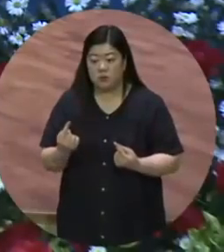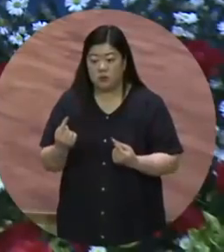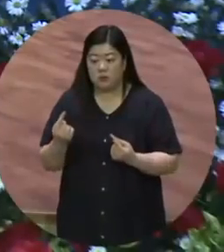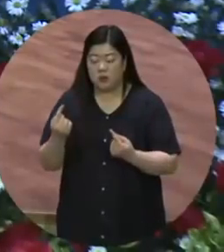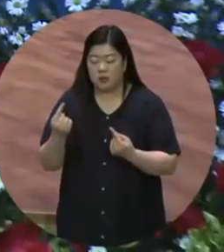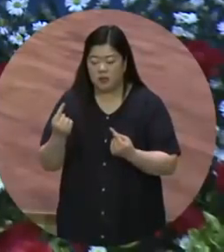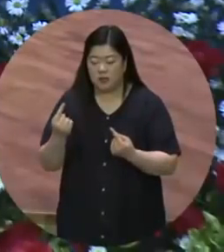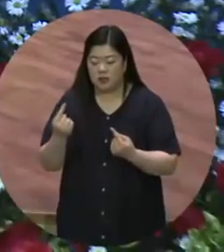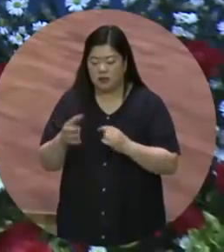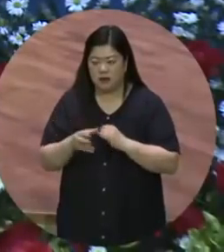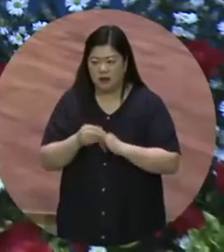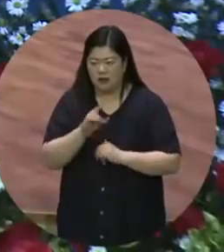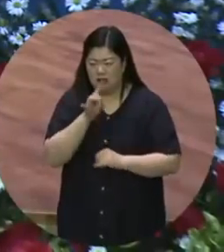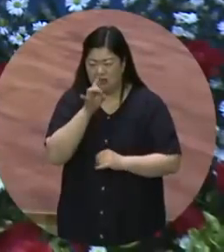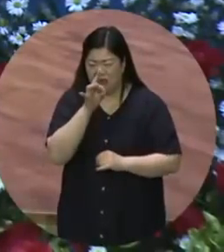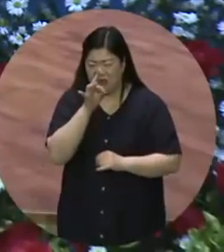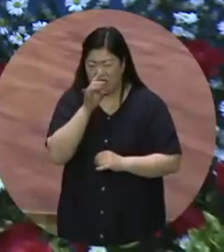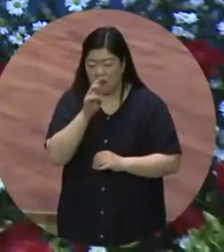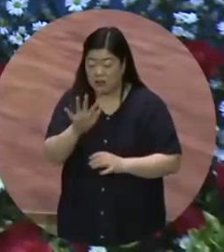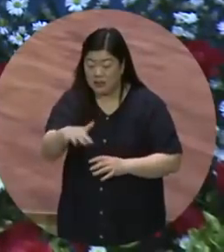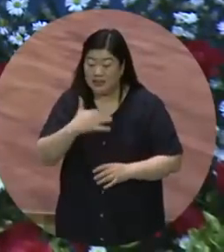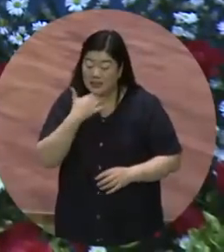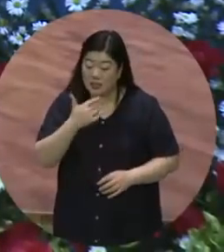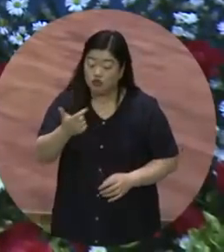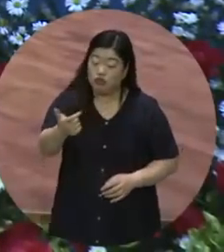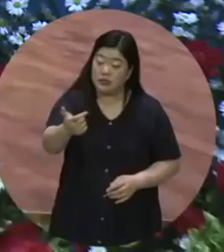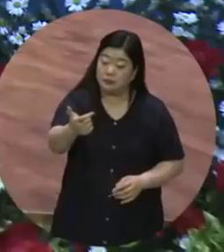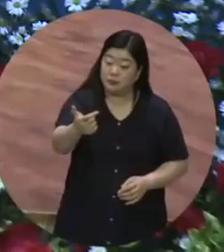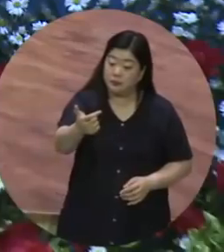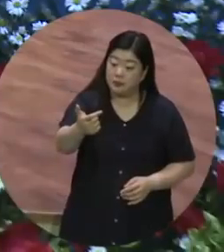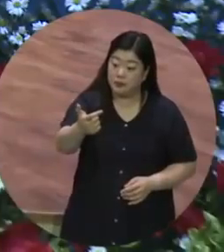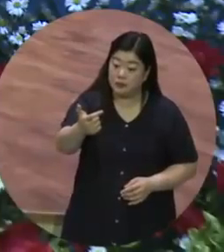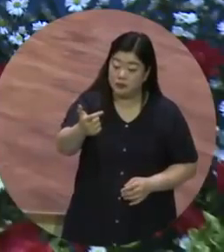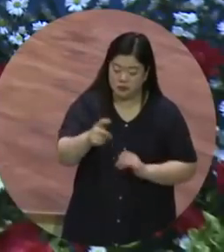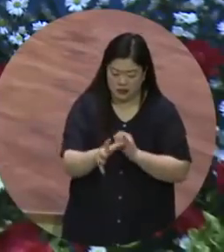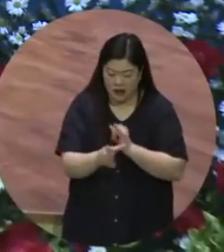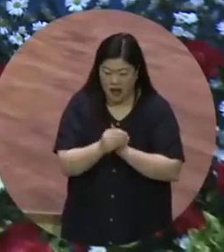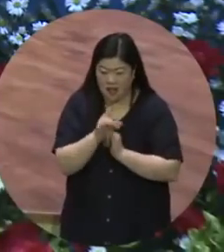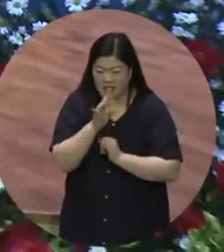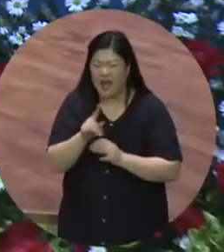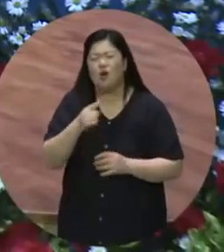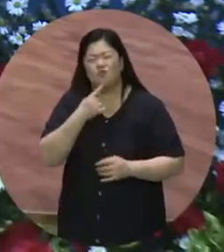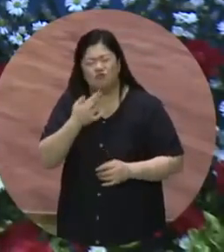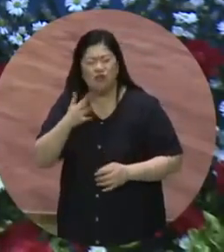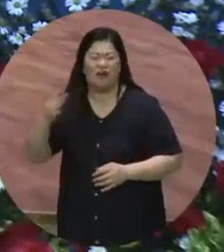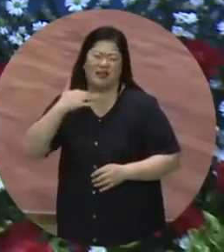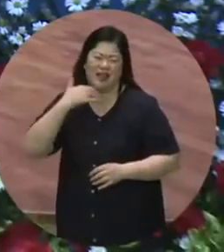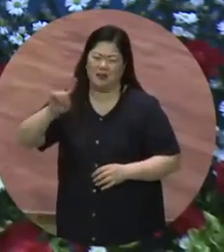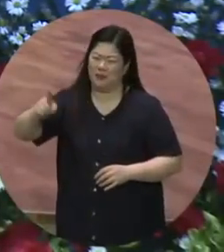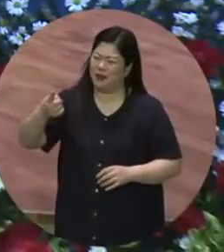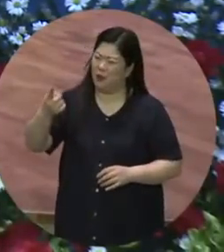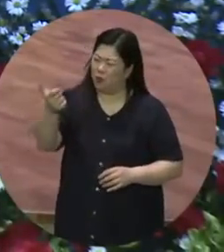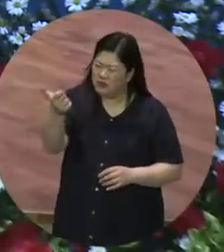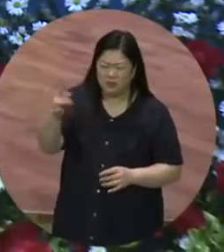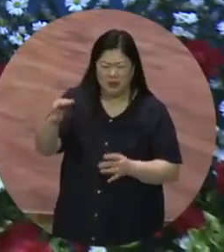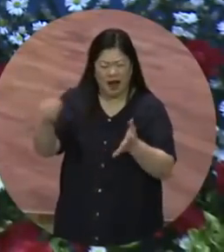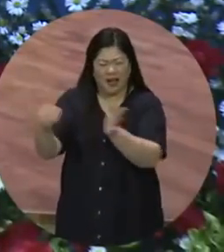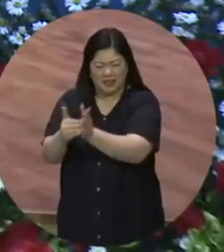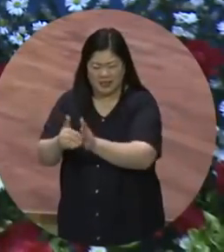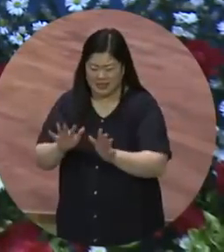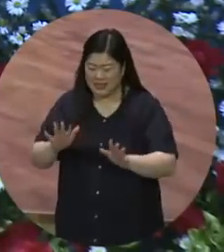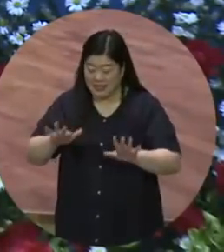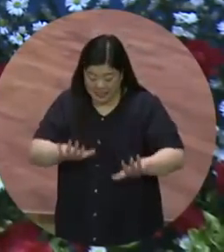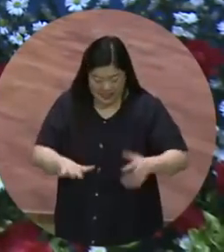본격적으로 기도하기 시작했어요. 아니 60이 되었는데 아이가 없단 말이에요. 그때는 뭐 100, 120살 다 살았으니까 지금